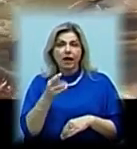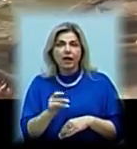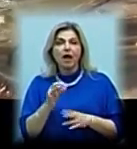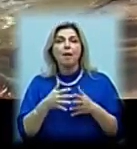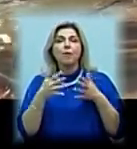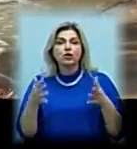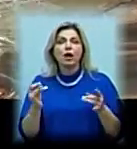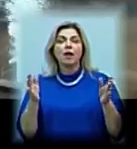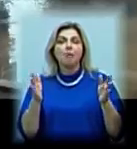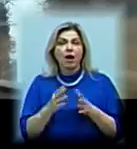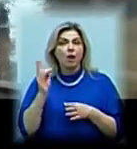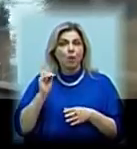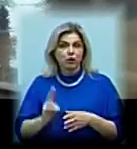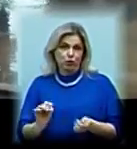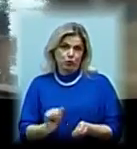Малій Морській сухо.